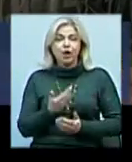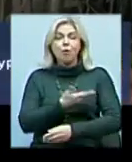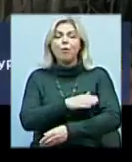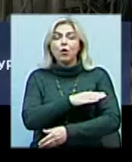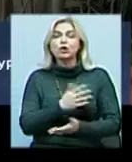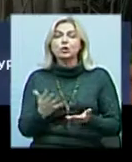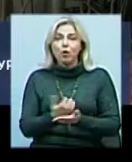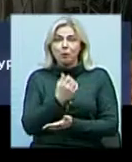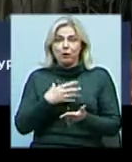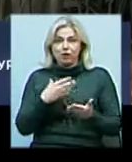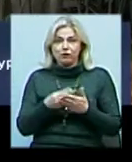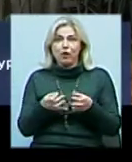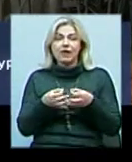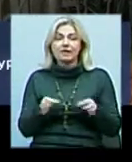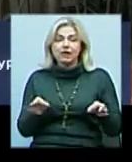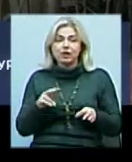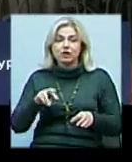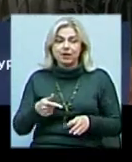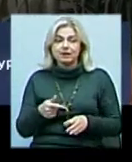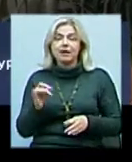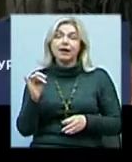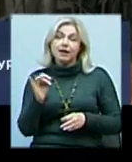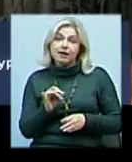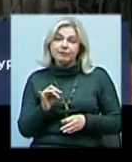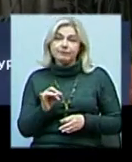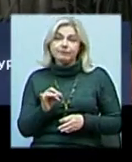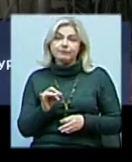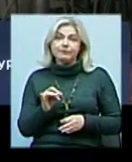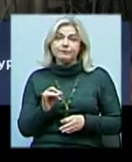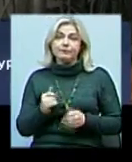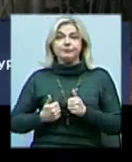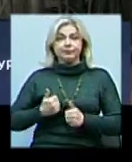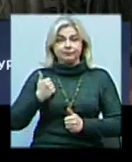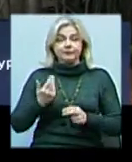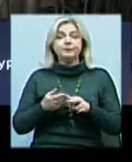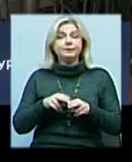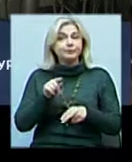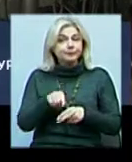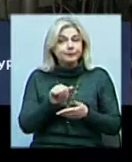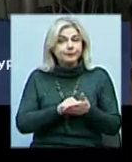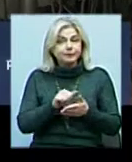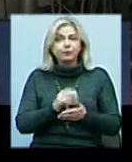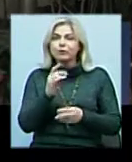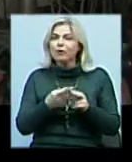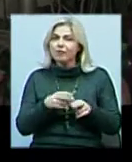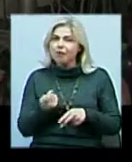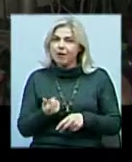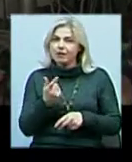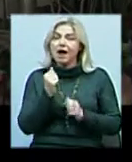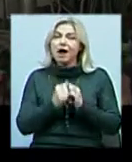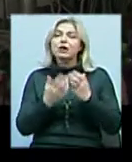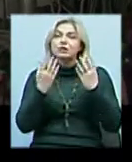свою незалежність і вона пишається з цього, але того замало. Кожного